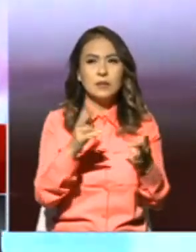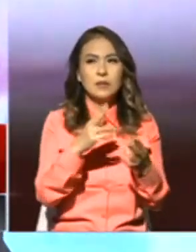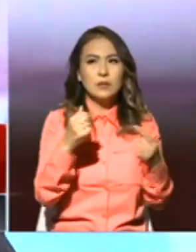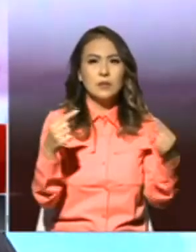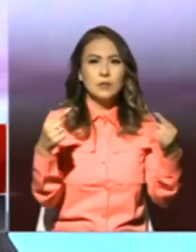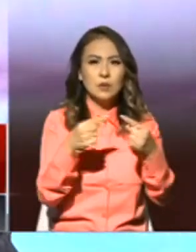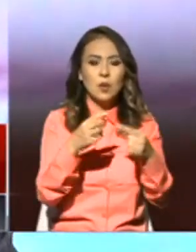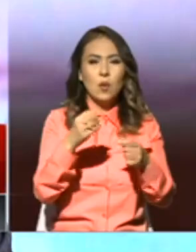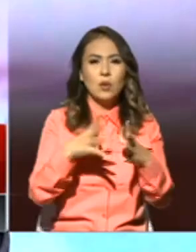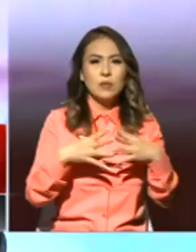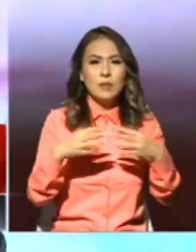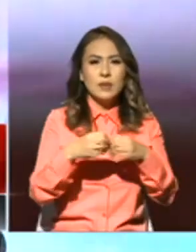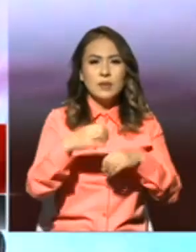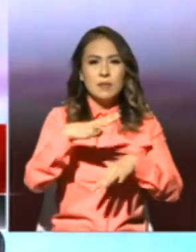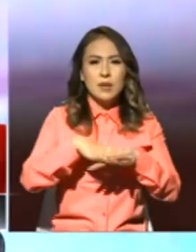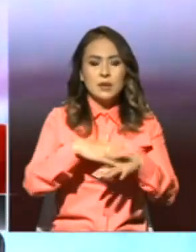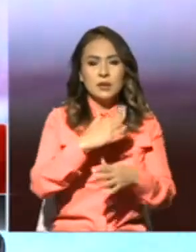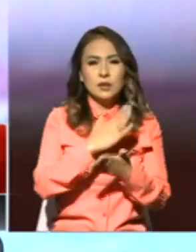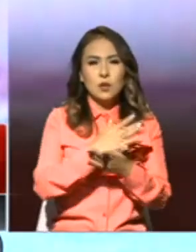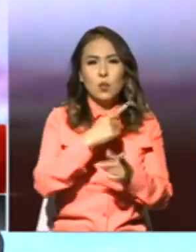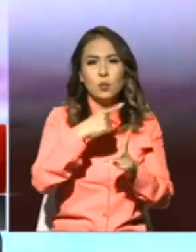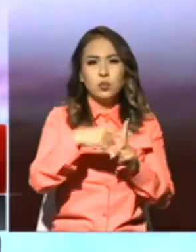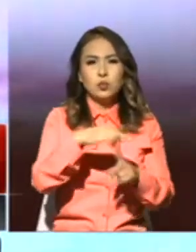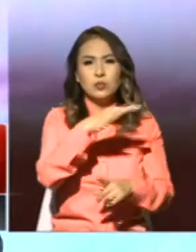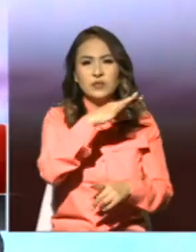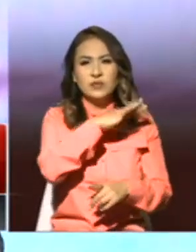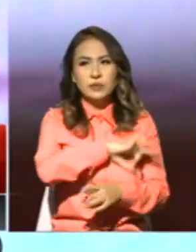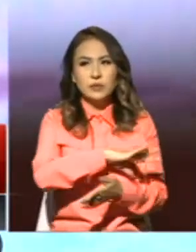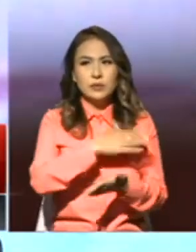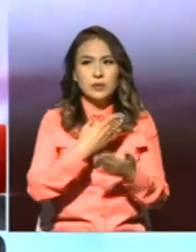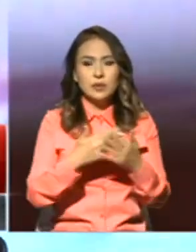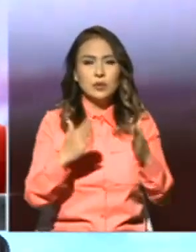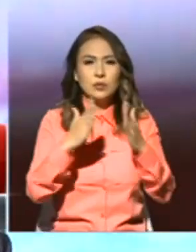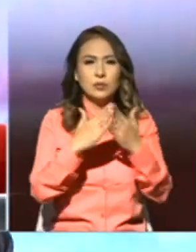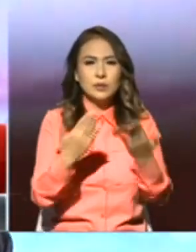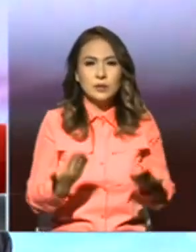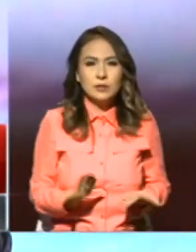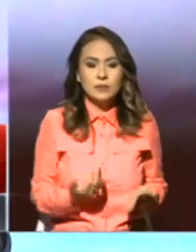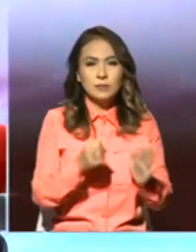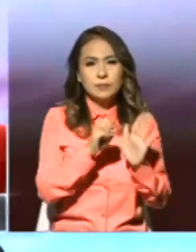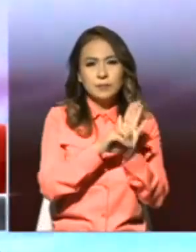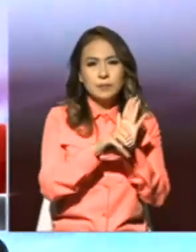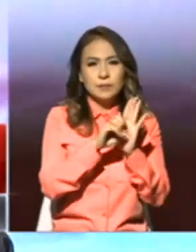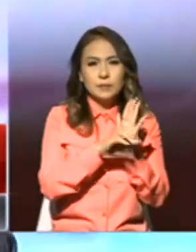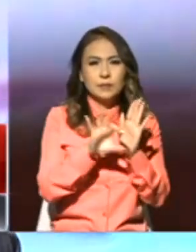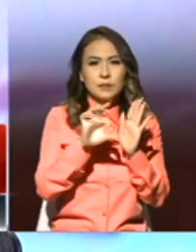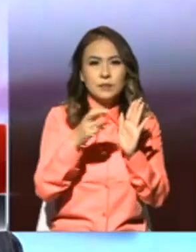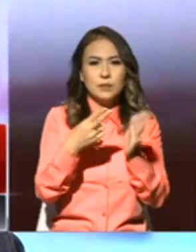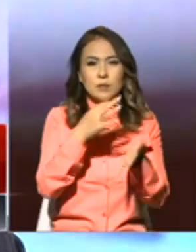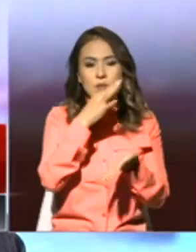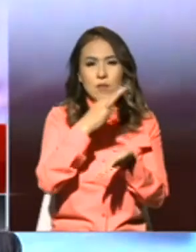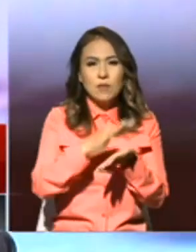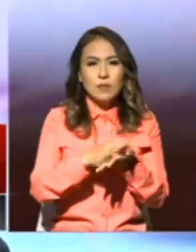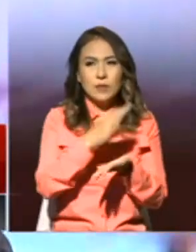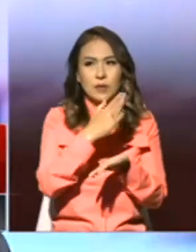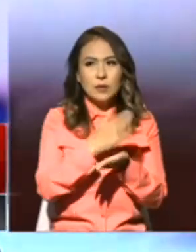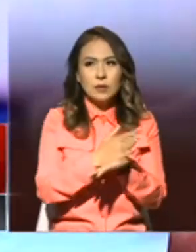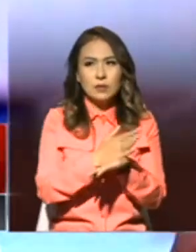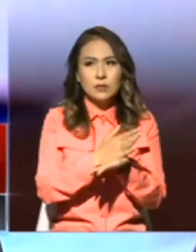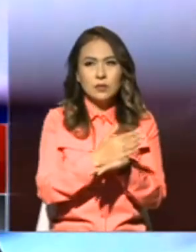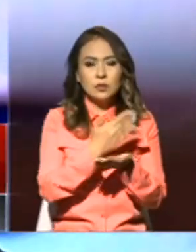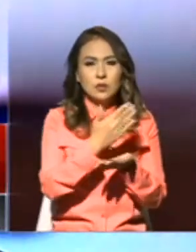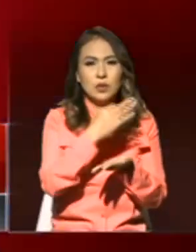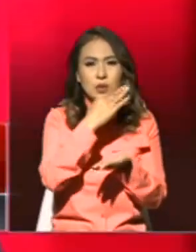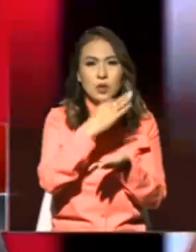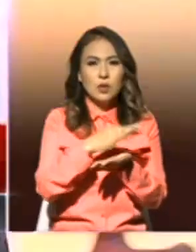жоқ, отбасы банкінің бір артықшылығы бар. Арнайы жаңағы тұрғын үй құрылыс жинағы банк ретіндегі әлеуметтік жауапкершілігі бар. Сол